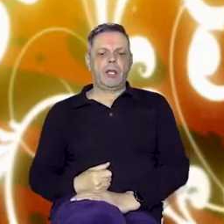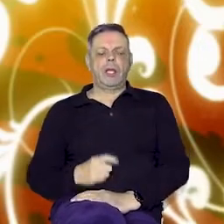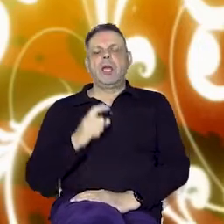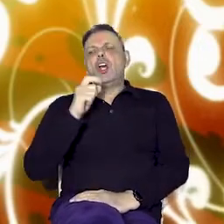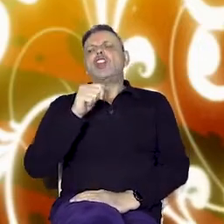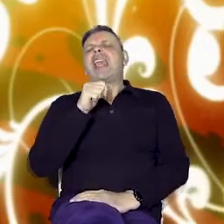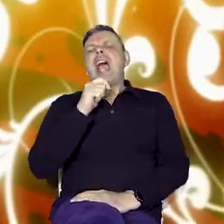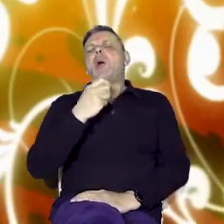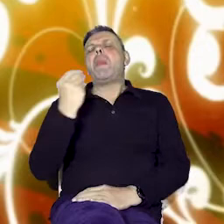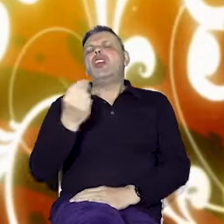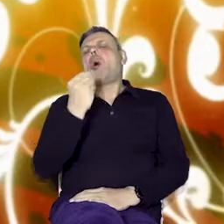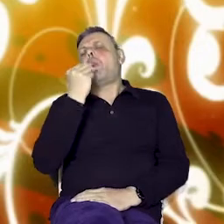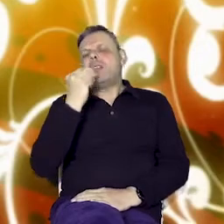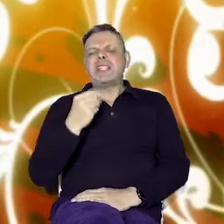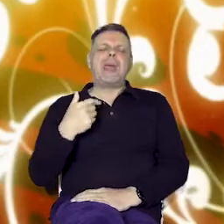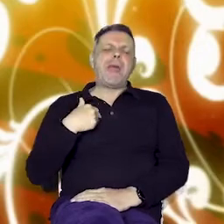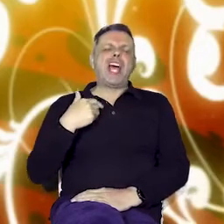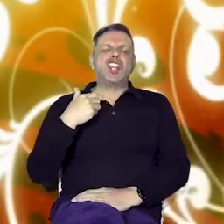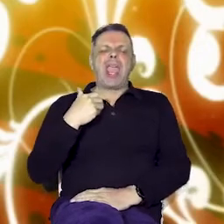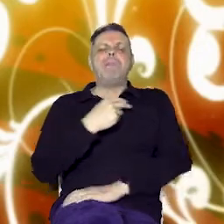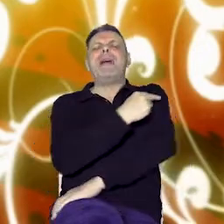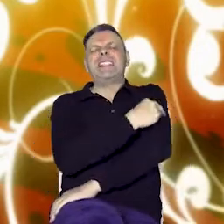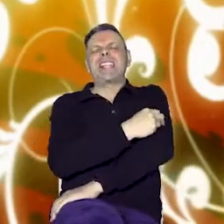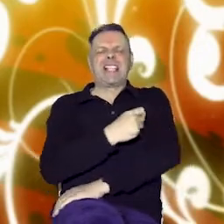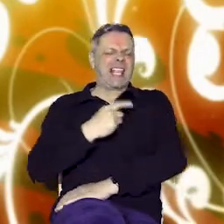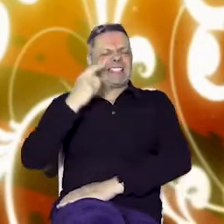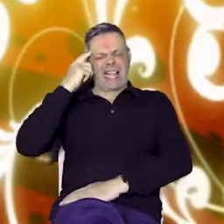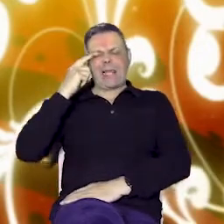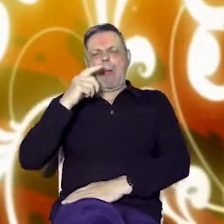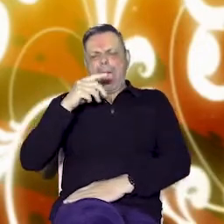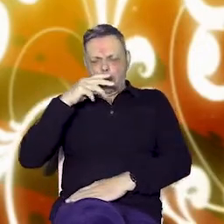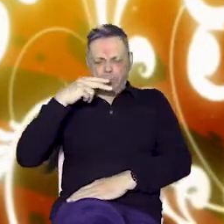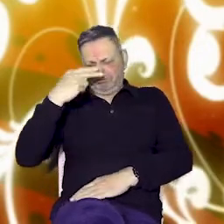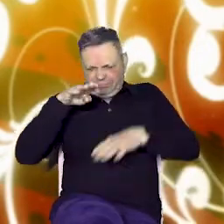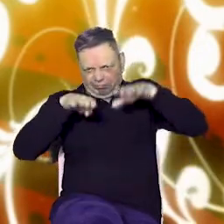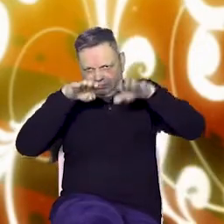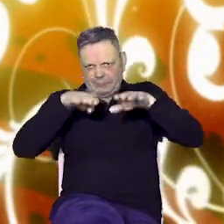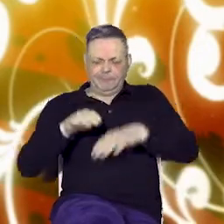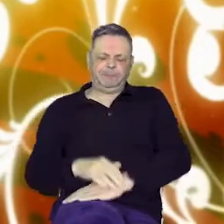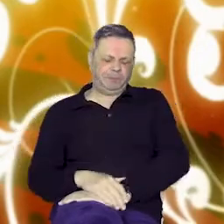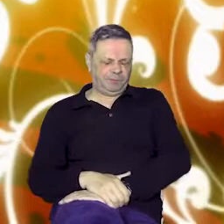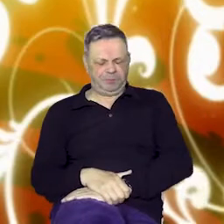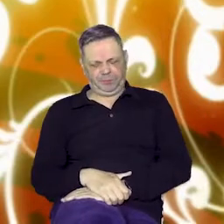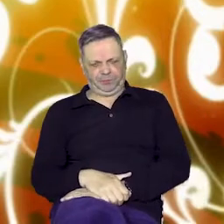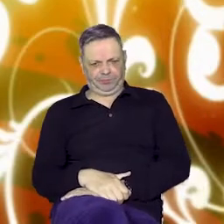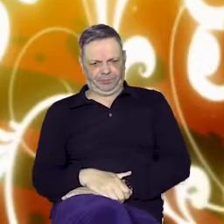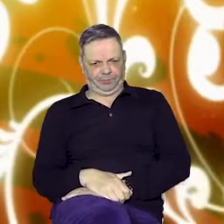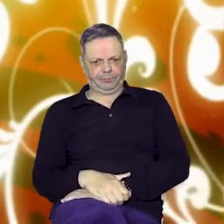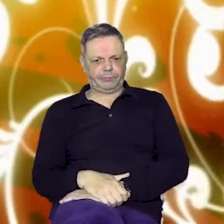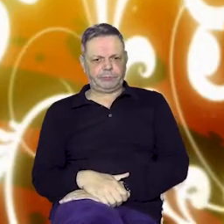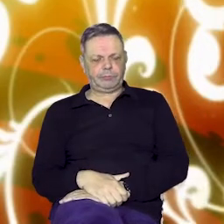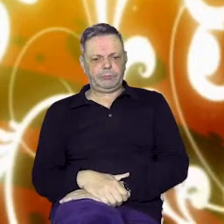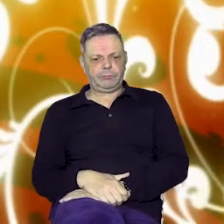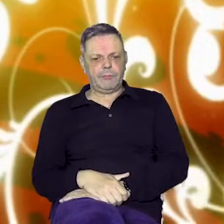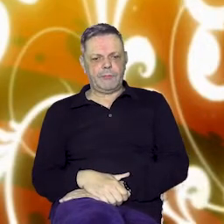sestre znadu to elaborirati, hoću reći, uravnotežiti sa nalazom, nije odmah opasno ako imate 6. E,